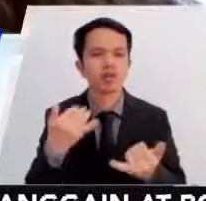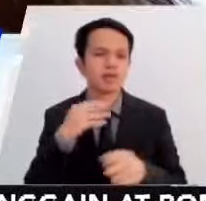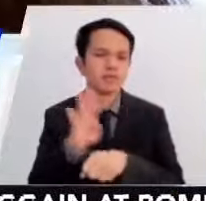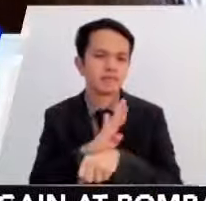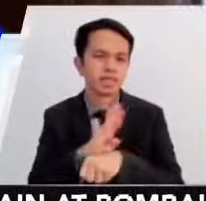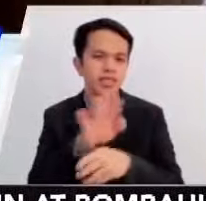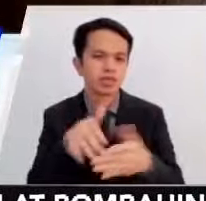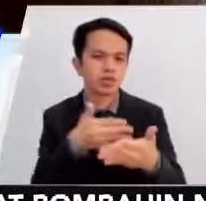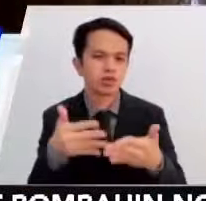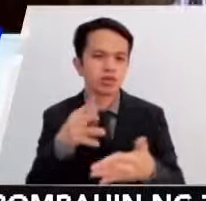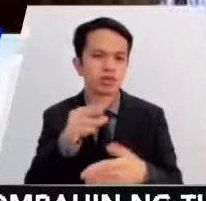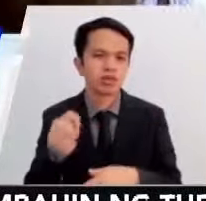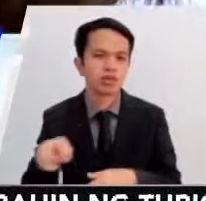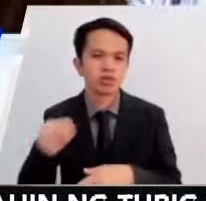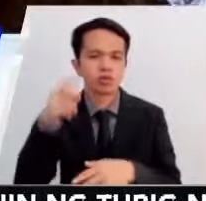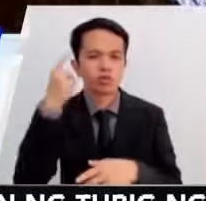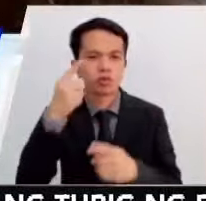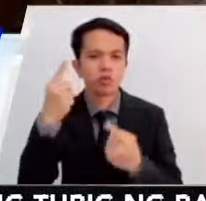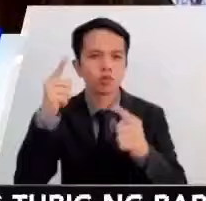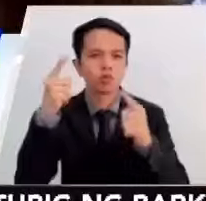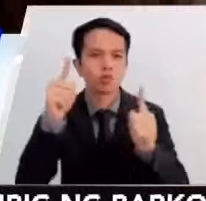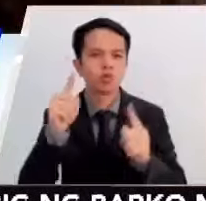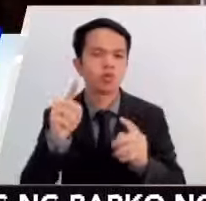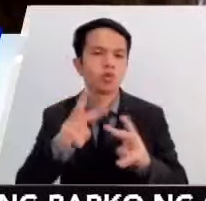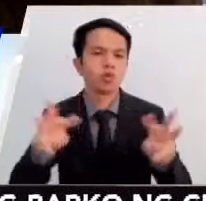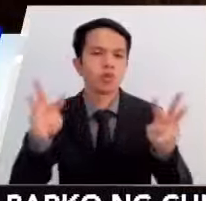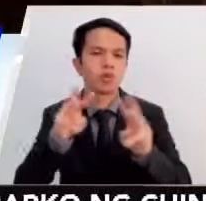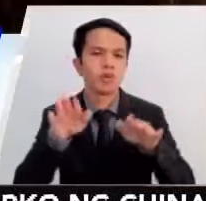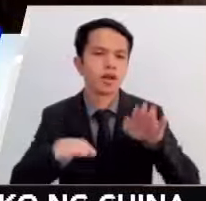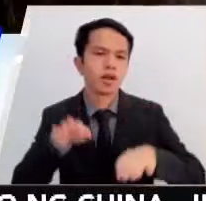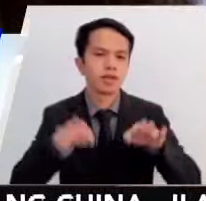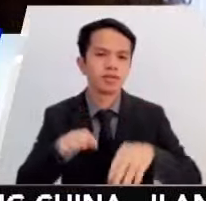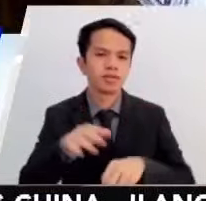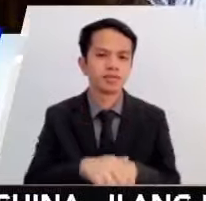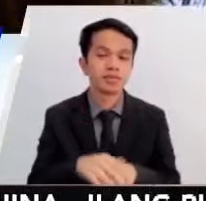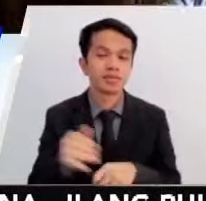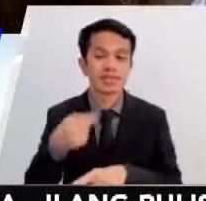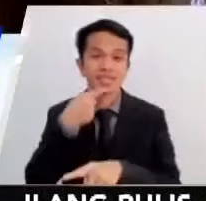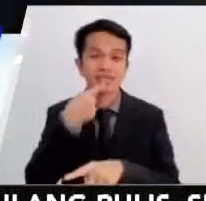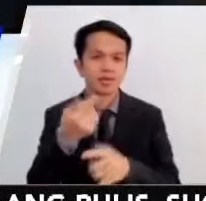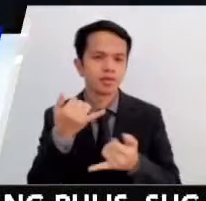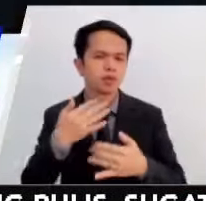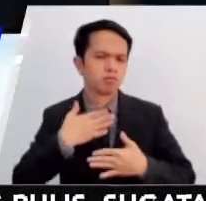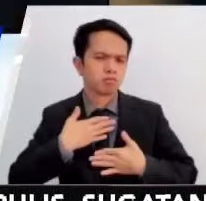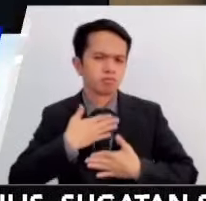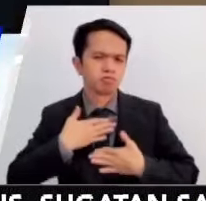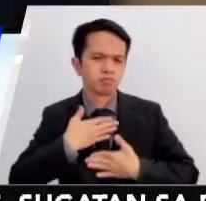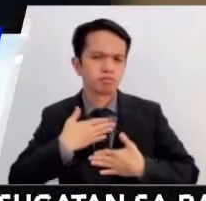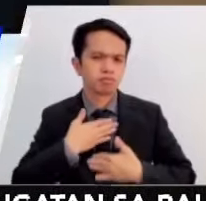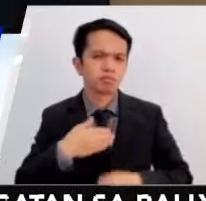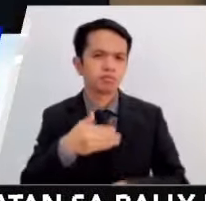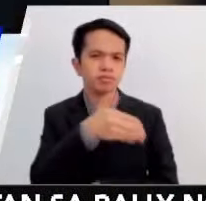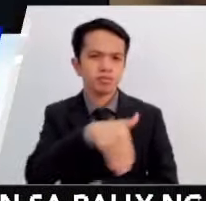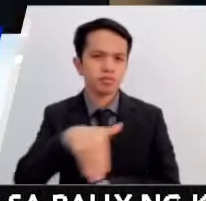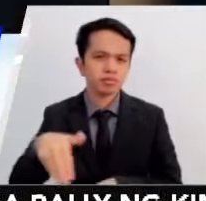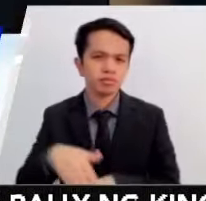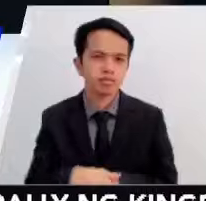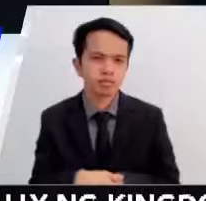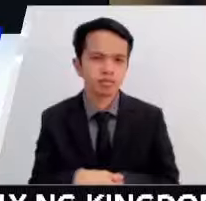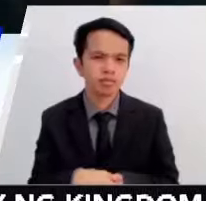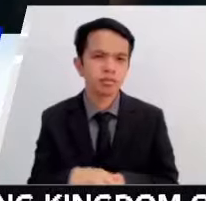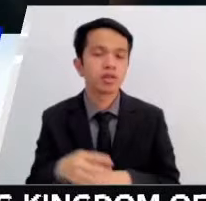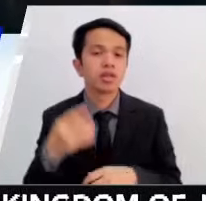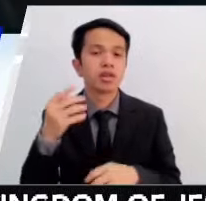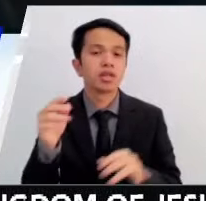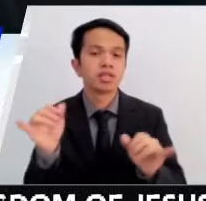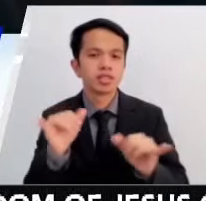journey para ma-achieve ang work-life balance. Chika niya, ine-enjoy niya muna ang pagiging single while showering herself with love